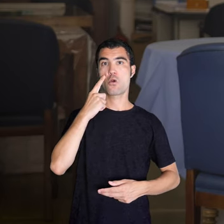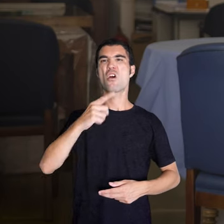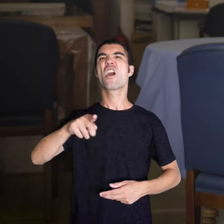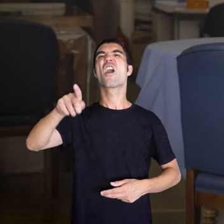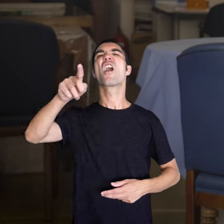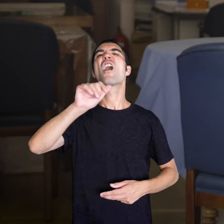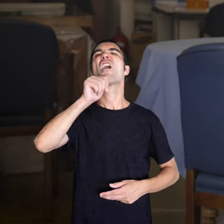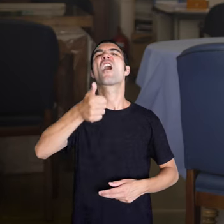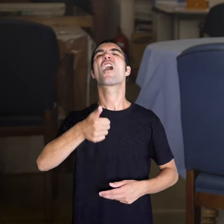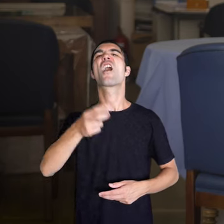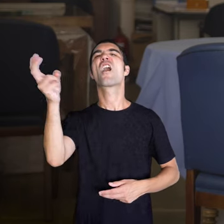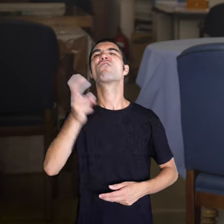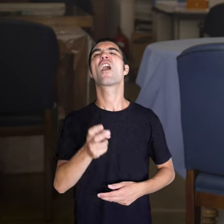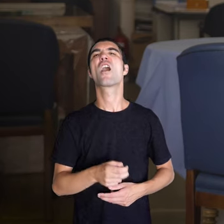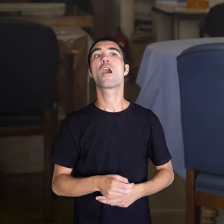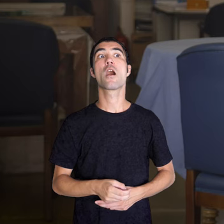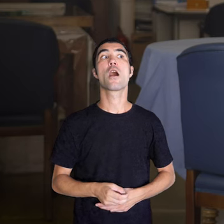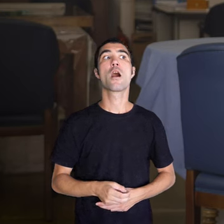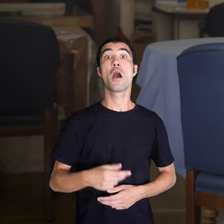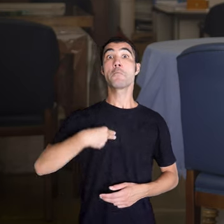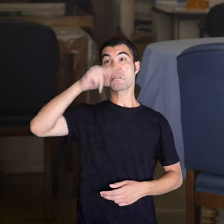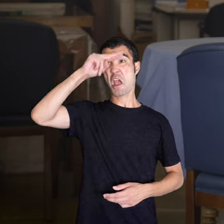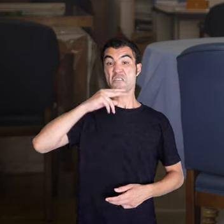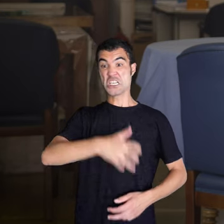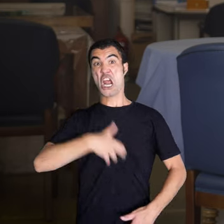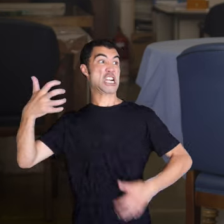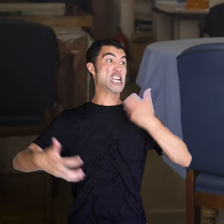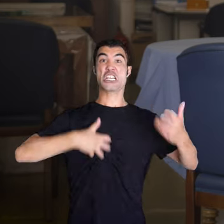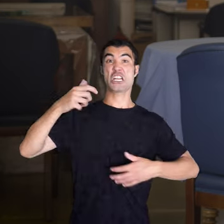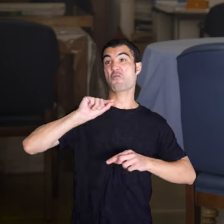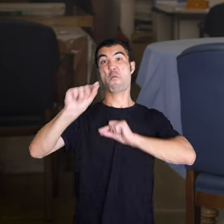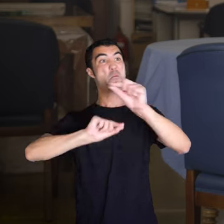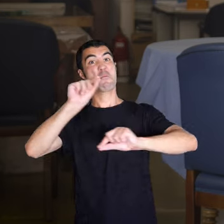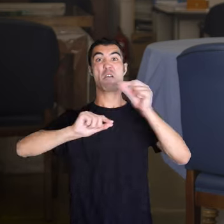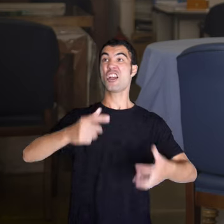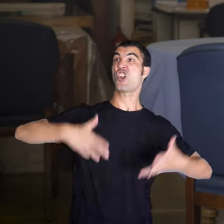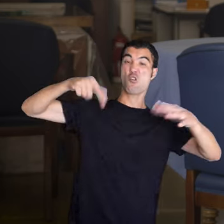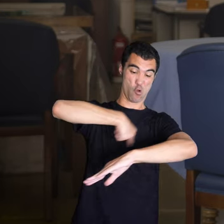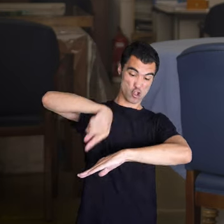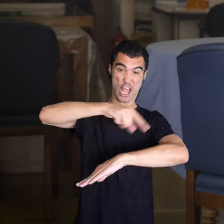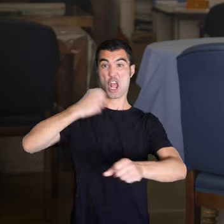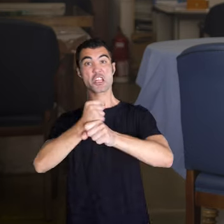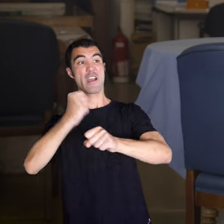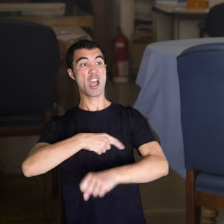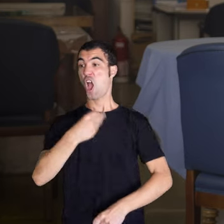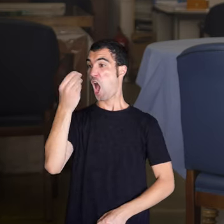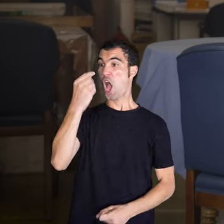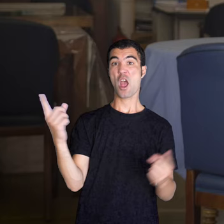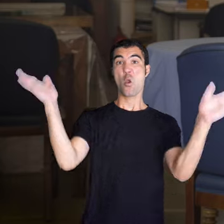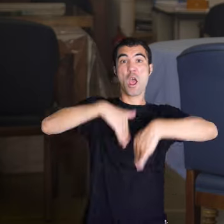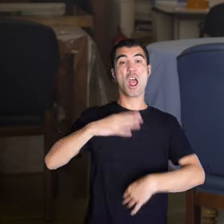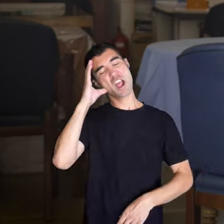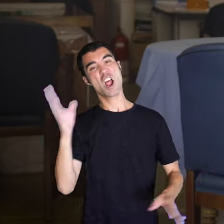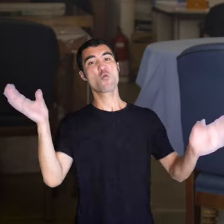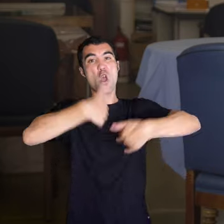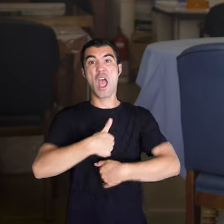Alto, qui en vive? I mon pare, me cago aquí, me tu allà, fa tantes hores que voc, Y no iban ya ni a ni ni ni ni a decir, ay, otro